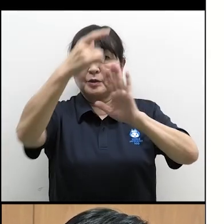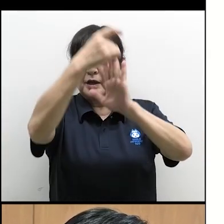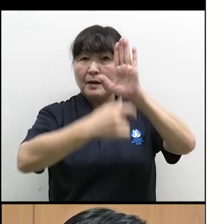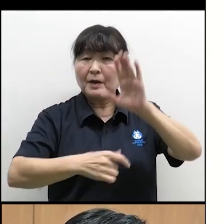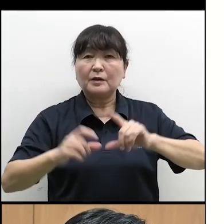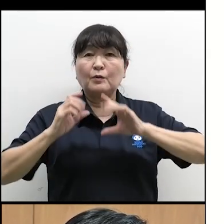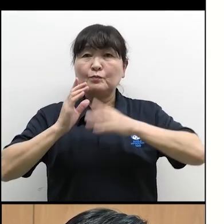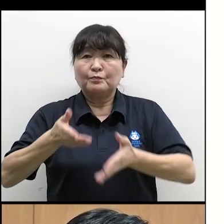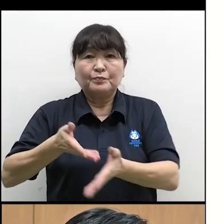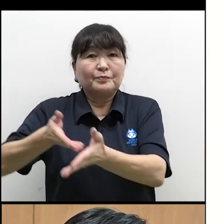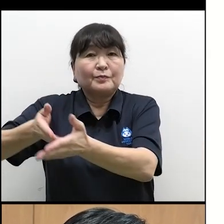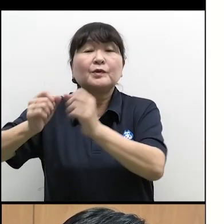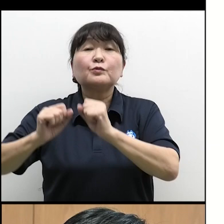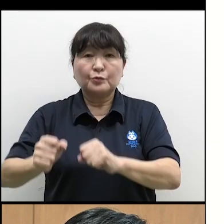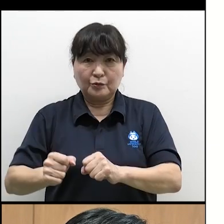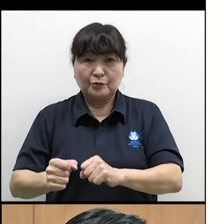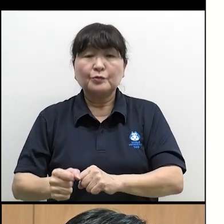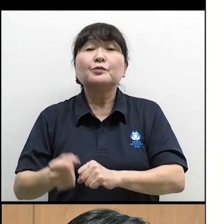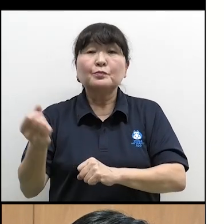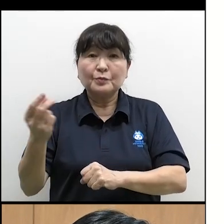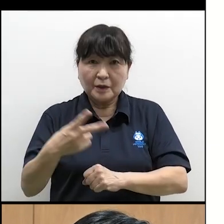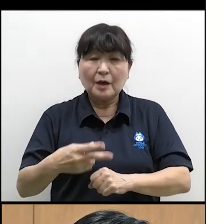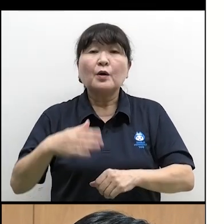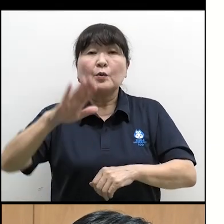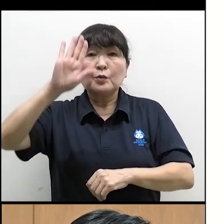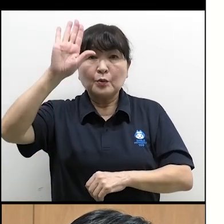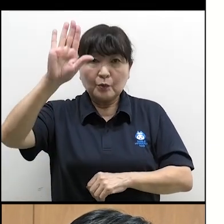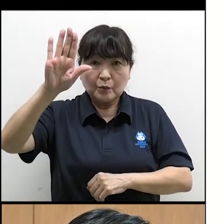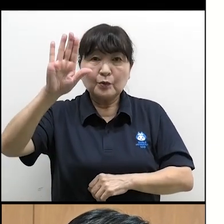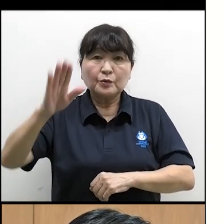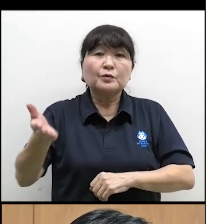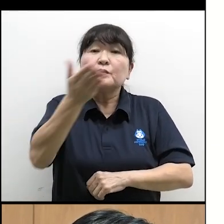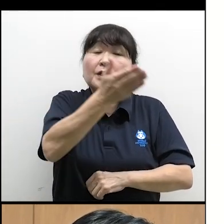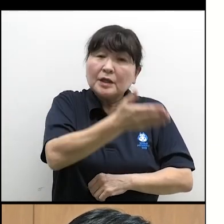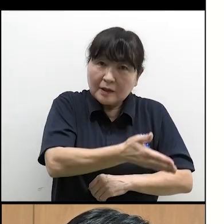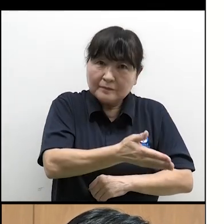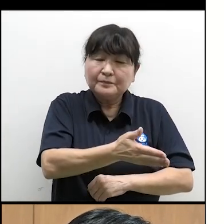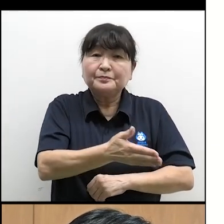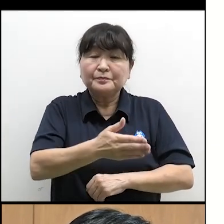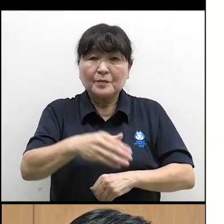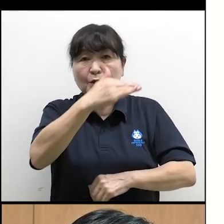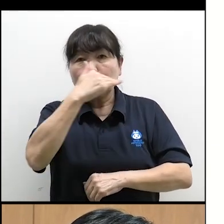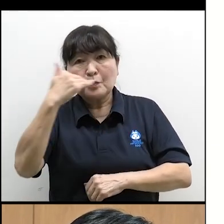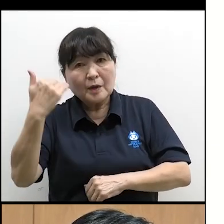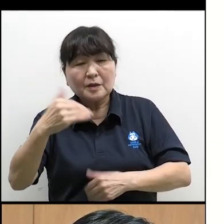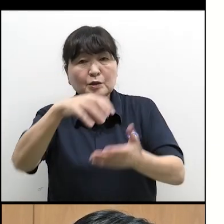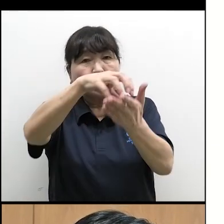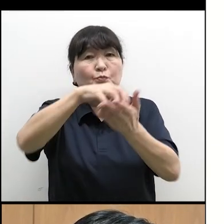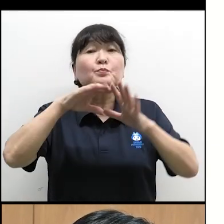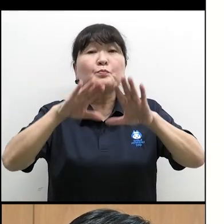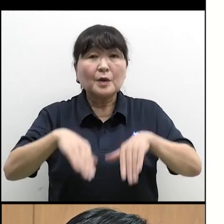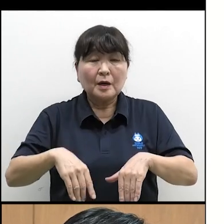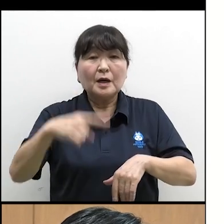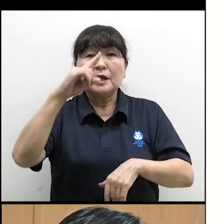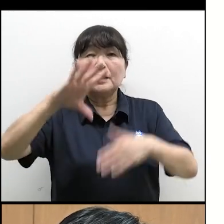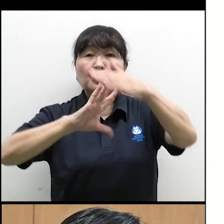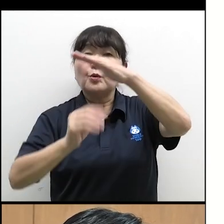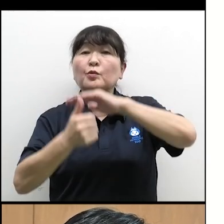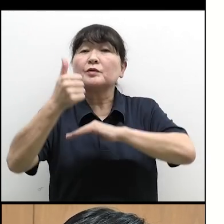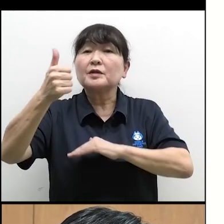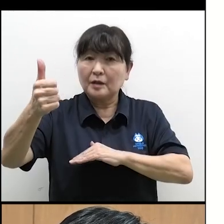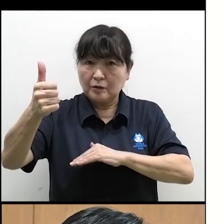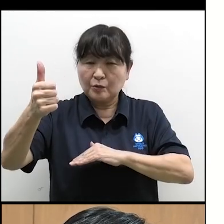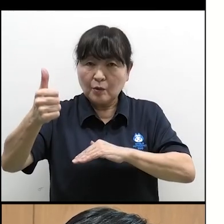崎市栄誉賞を受賞される伊藤和彦さんと、そして伊藤さんの教え子でもある大変著名な俳優の